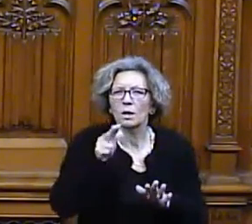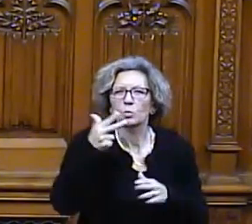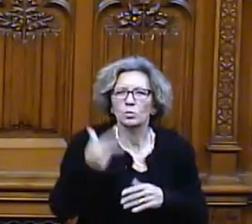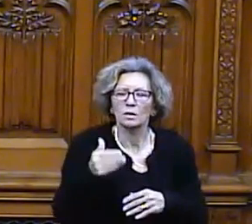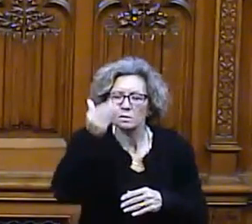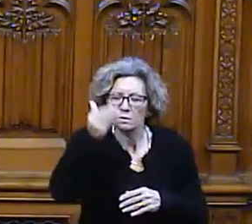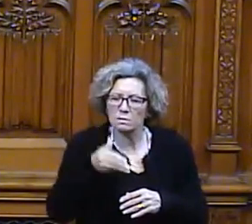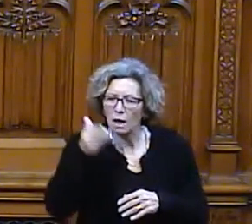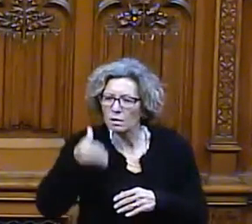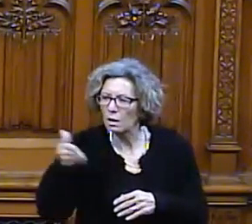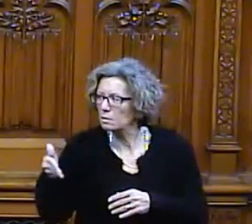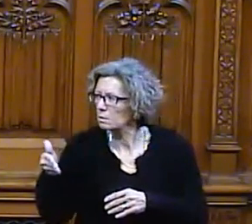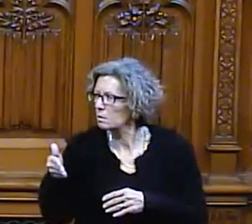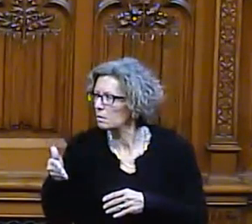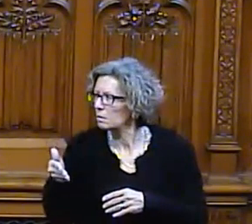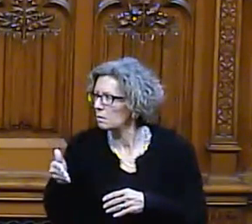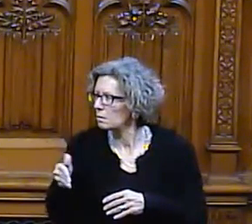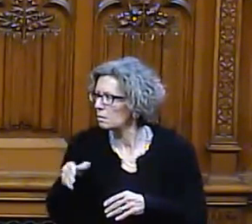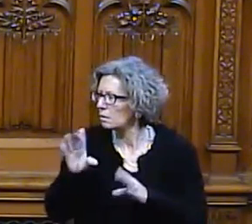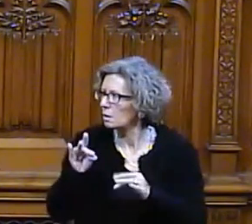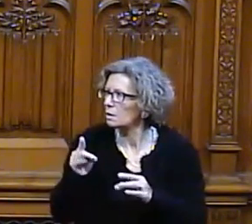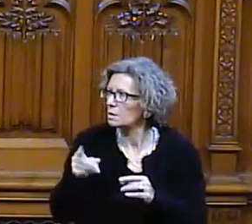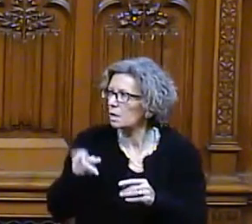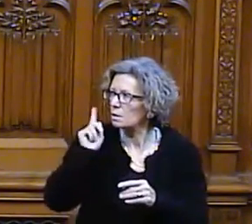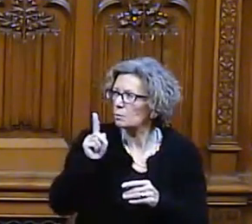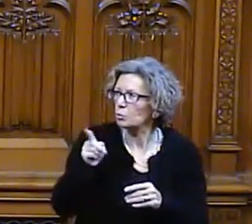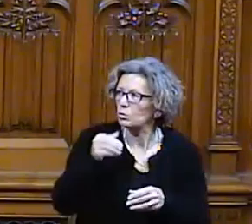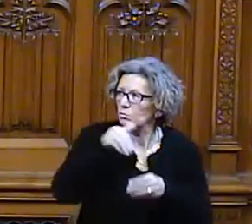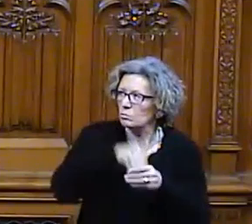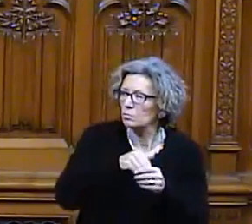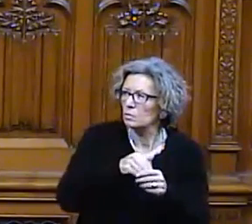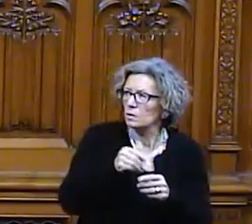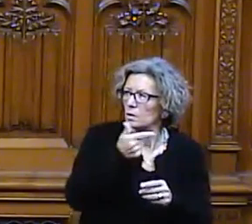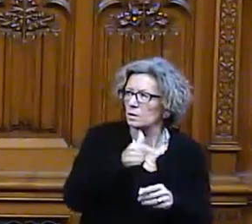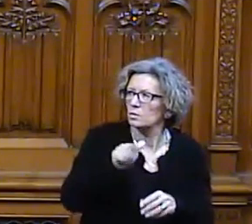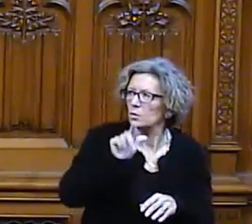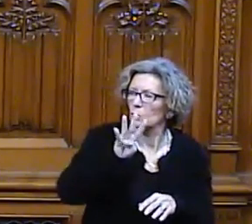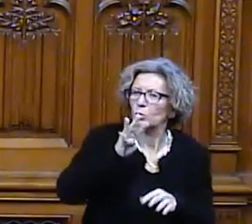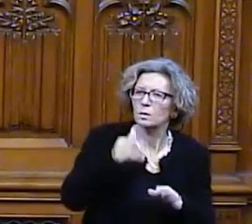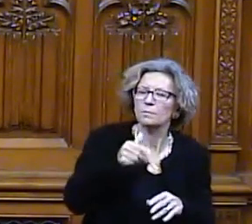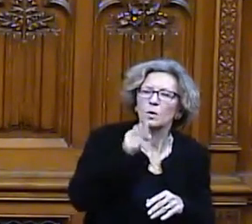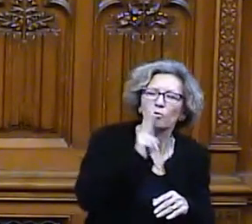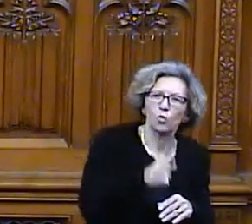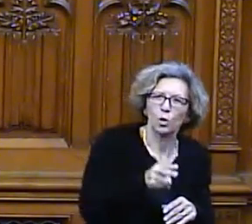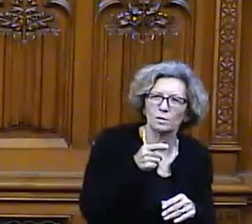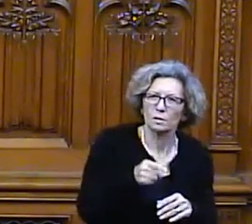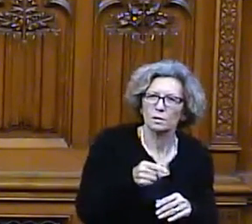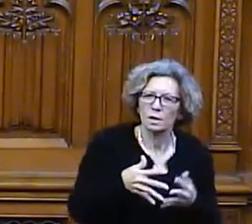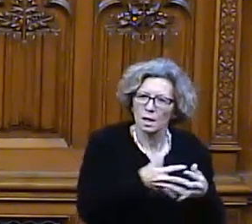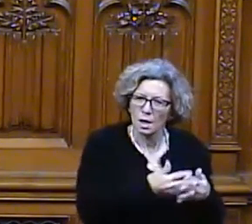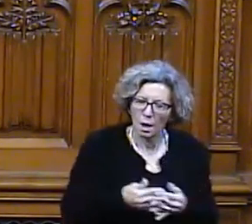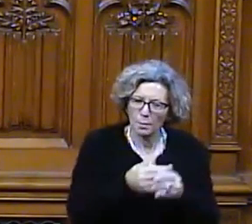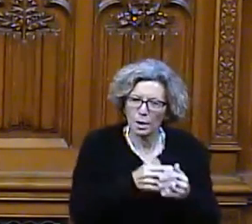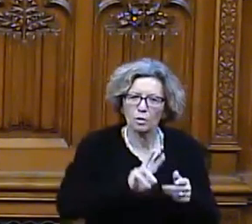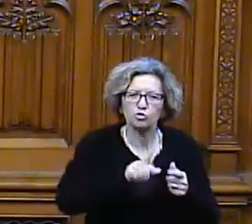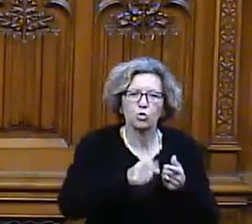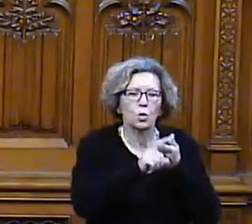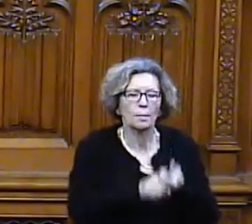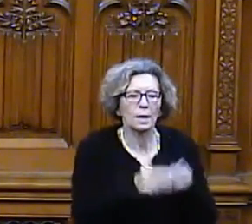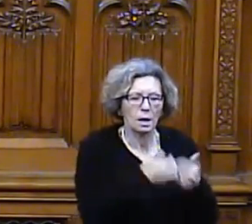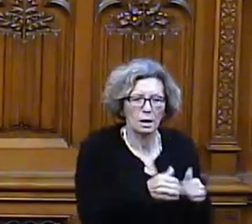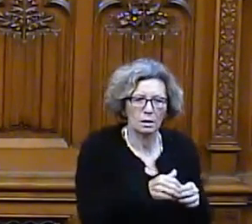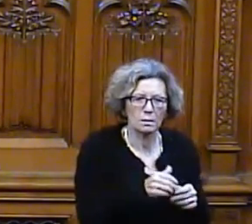Seiten, die 10 Gebote enthalten 279 Worte. Die amerikanische